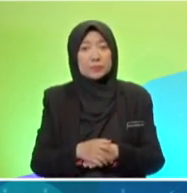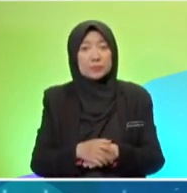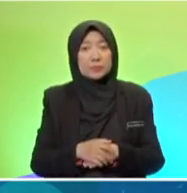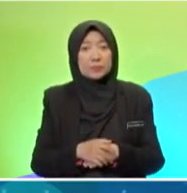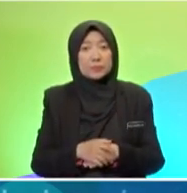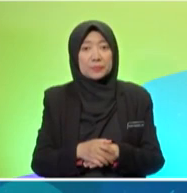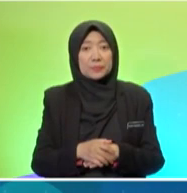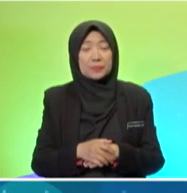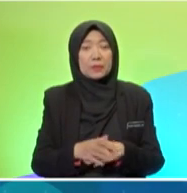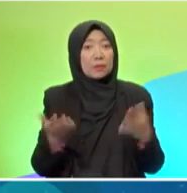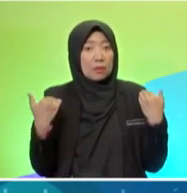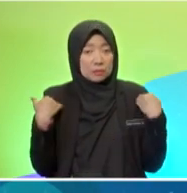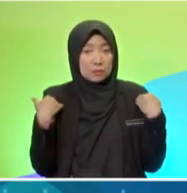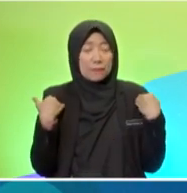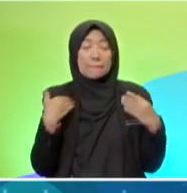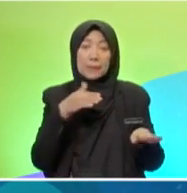tidak